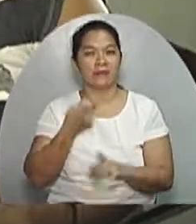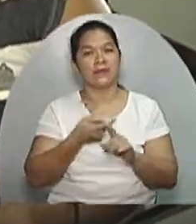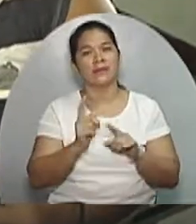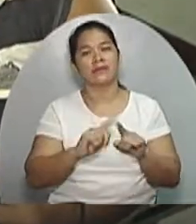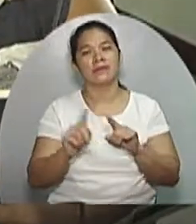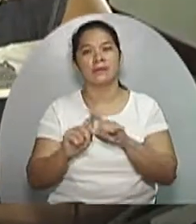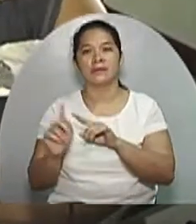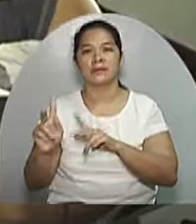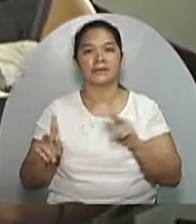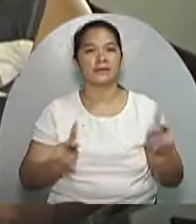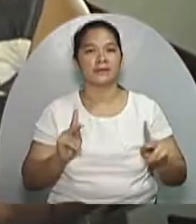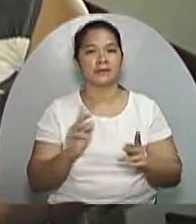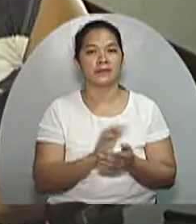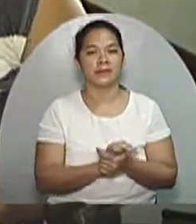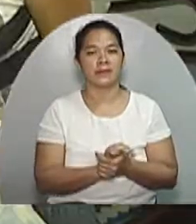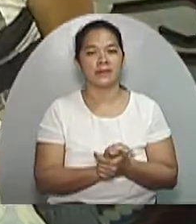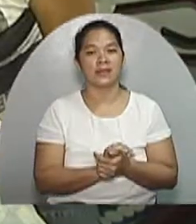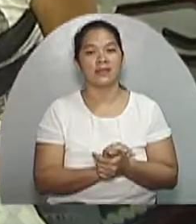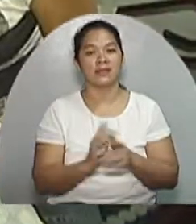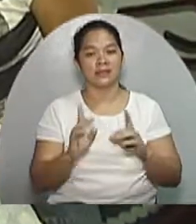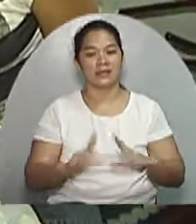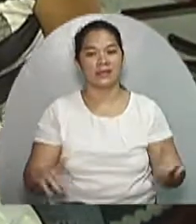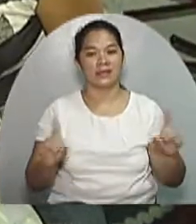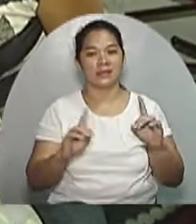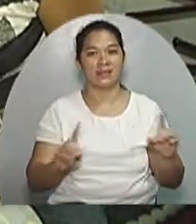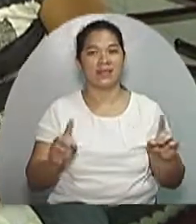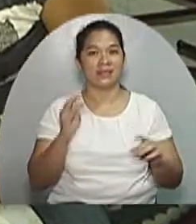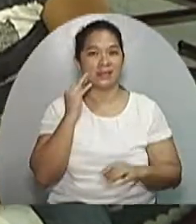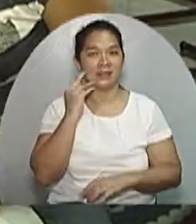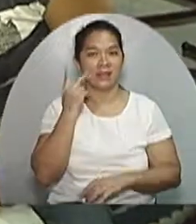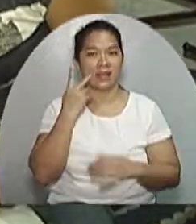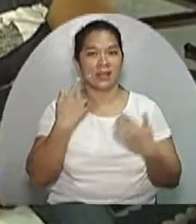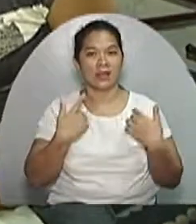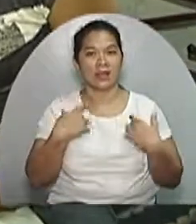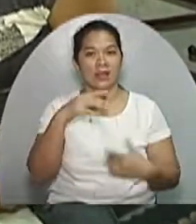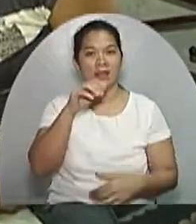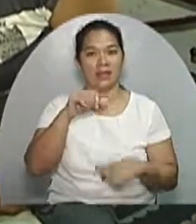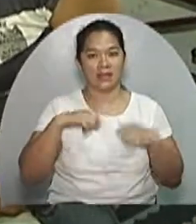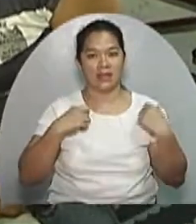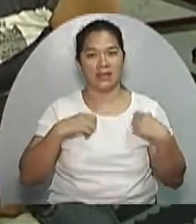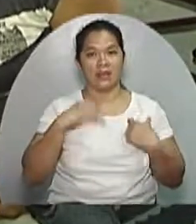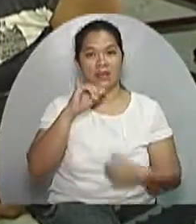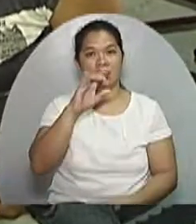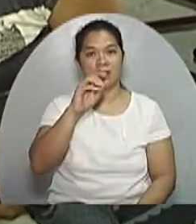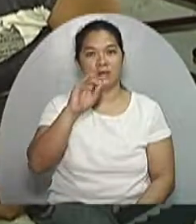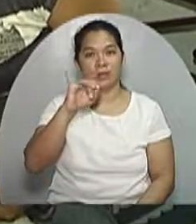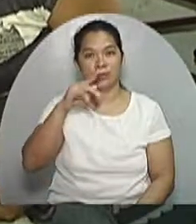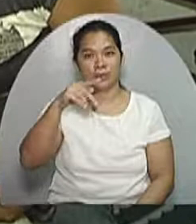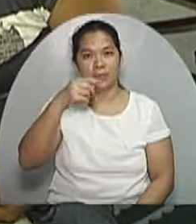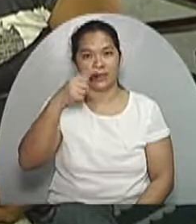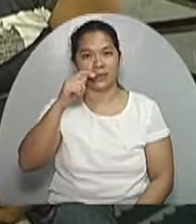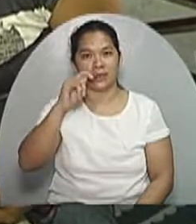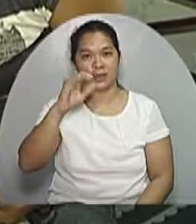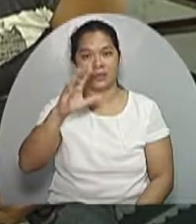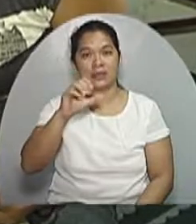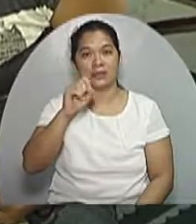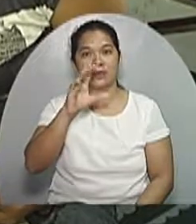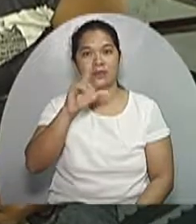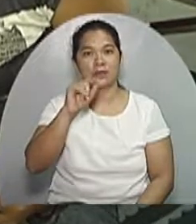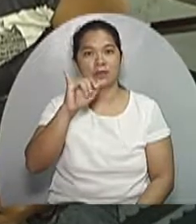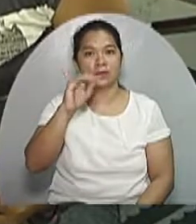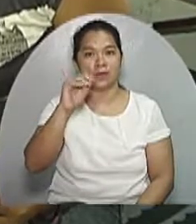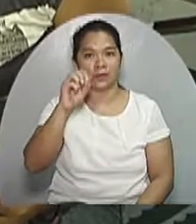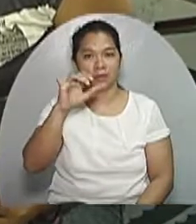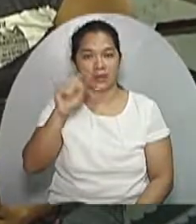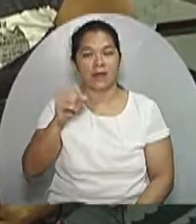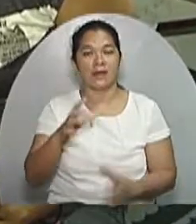nararanasan mula sa ibang tao. Na-diagnose kasi si Marian na pagkakaroon ng adolescent idiopathic scoliosis.